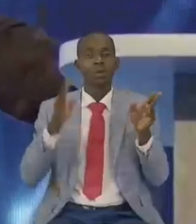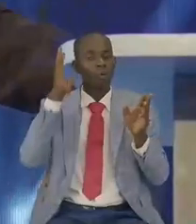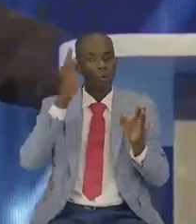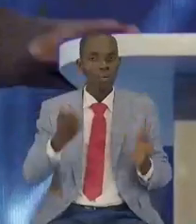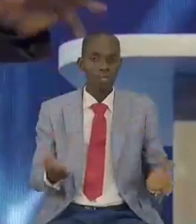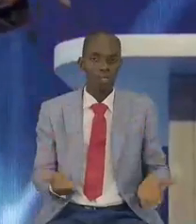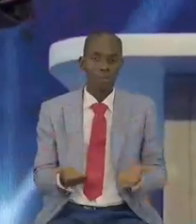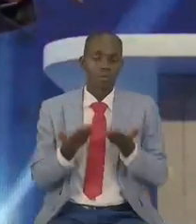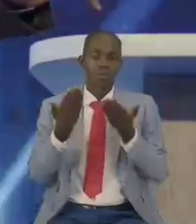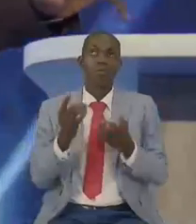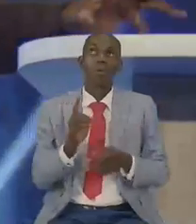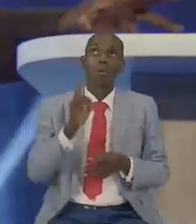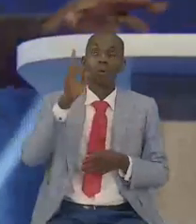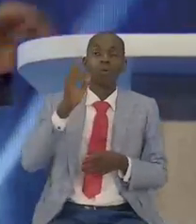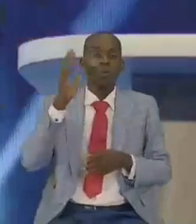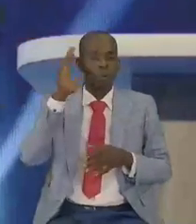va te relier à Dieu.